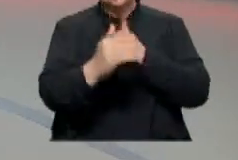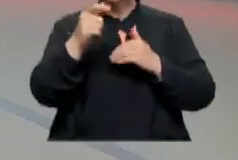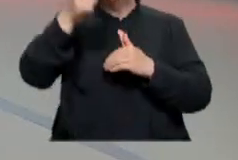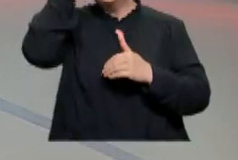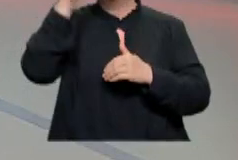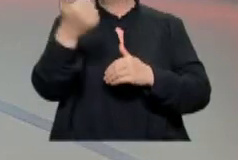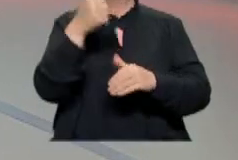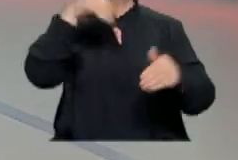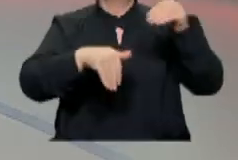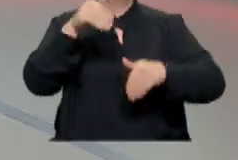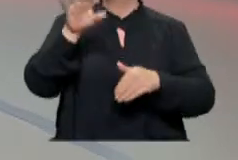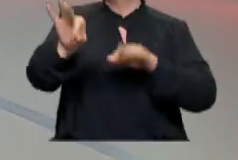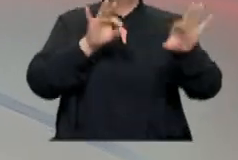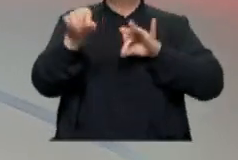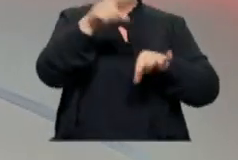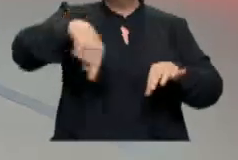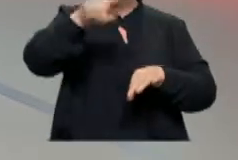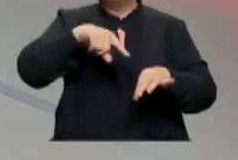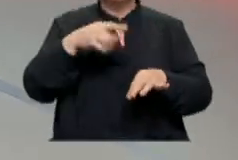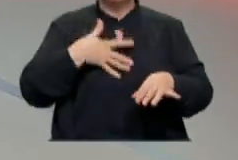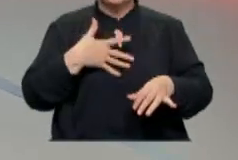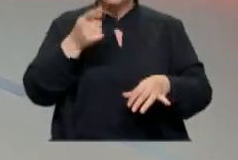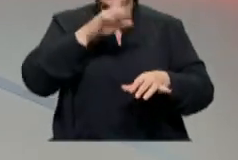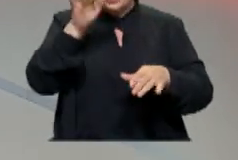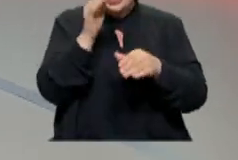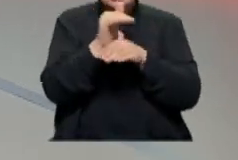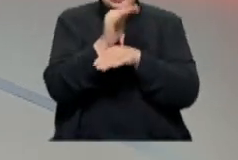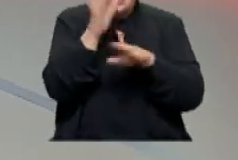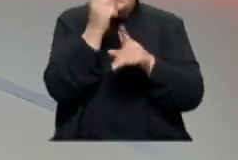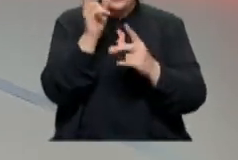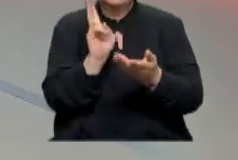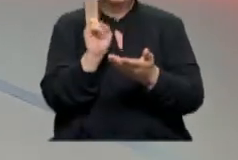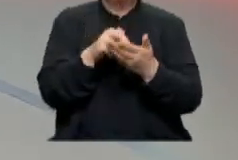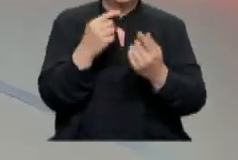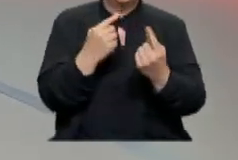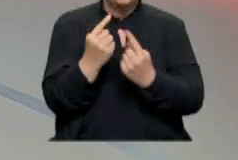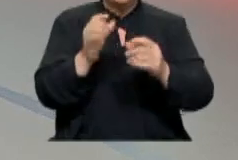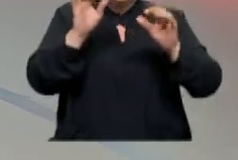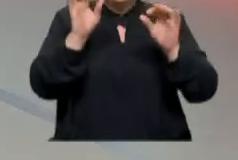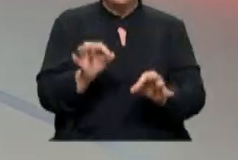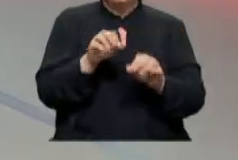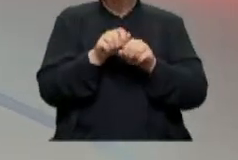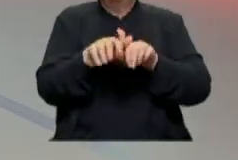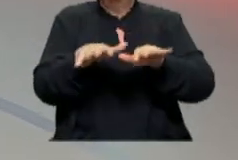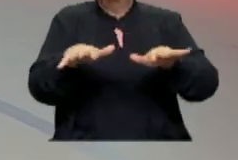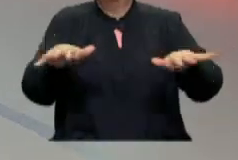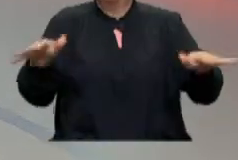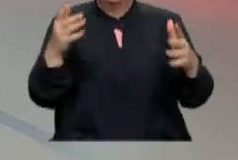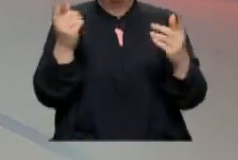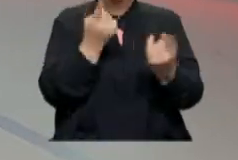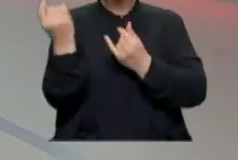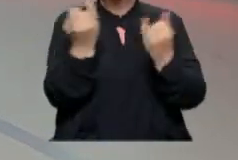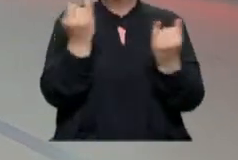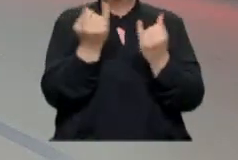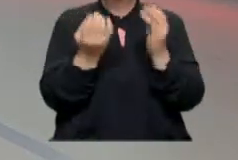ülkenin kıymetli seçmenleri de merak ediyor. Dolayısıyla orada yaşanan herhangi bir hareket hemen yankılanıyor. Bir